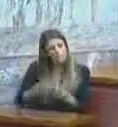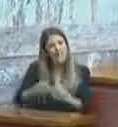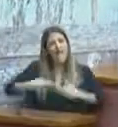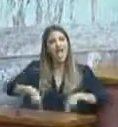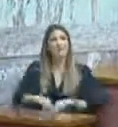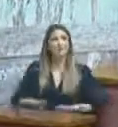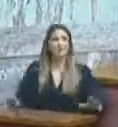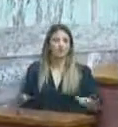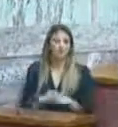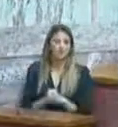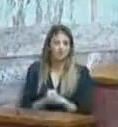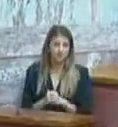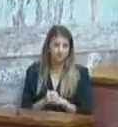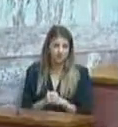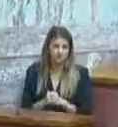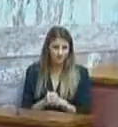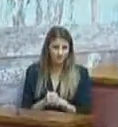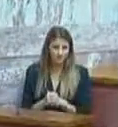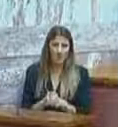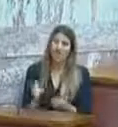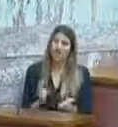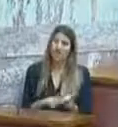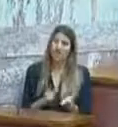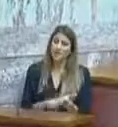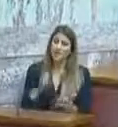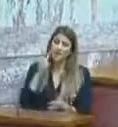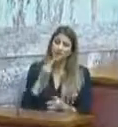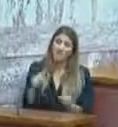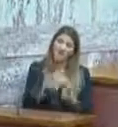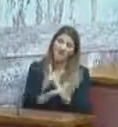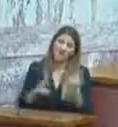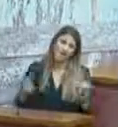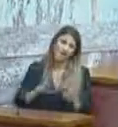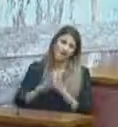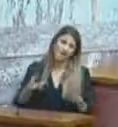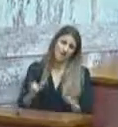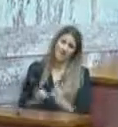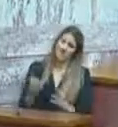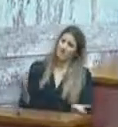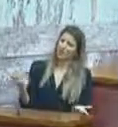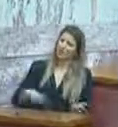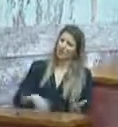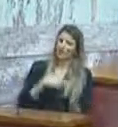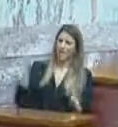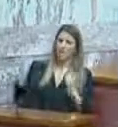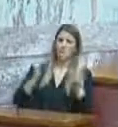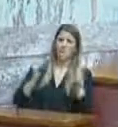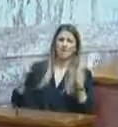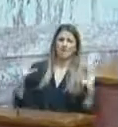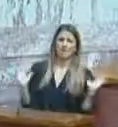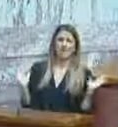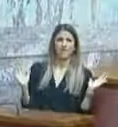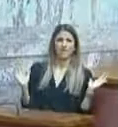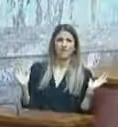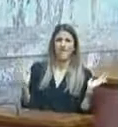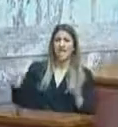αριθμό με τον οποίο ο καθένας δίθεν εξ αυτών αξιολογήθηκε και κρίθηκε ως ύποπτος τελέσος, ως ύποπτος